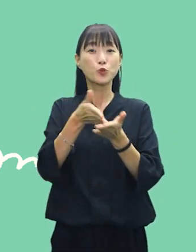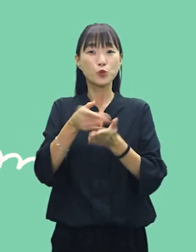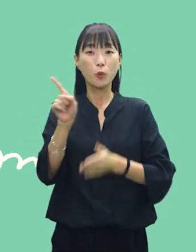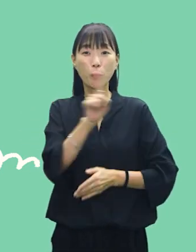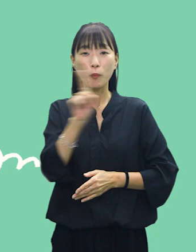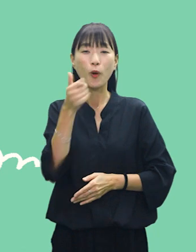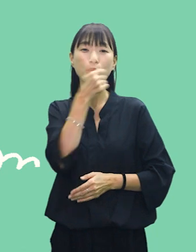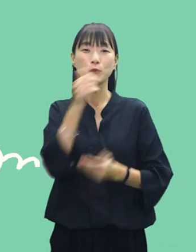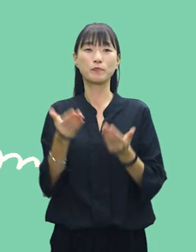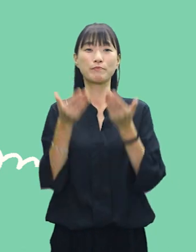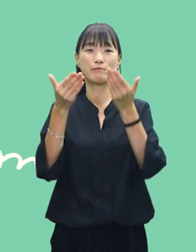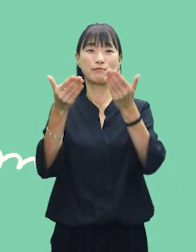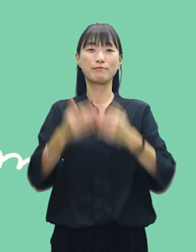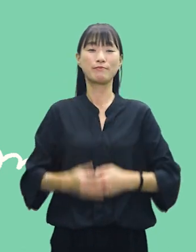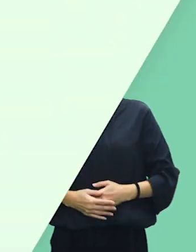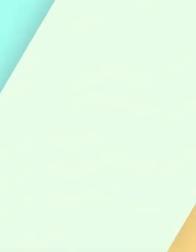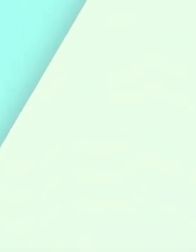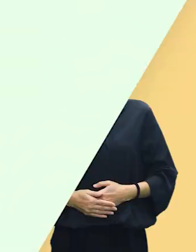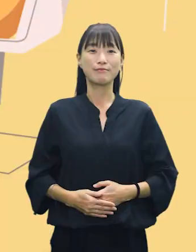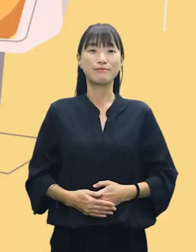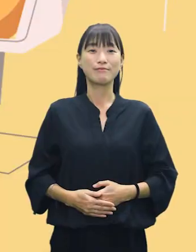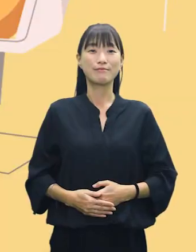어떤 일들이 있었는지 소개합니다.